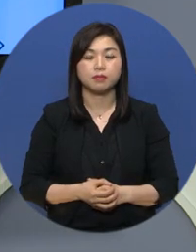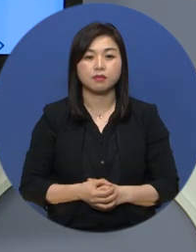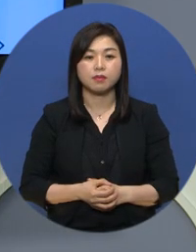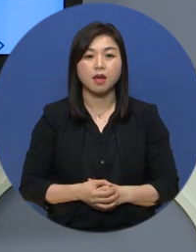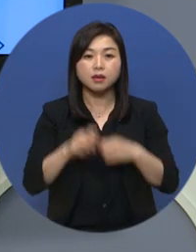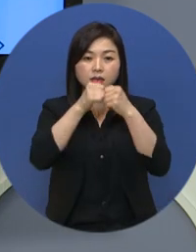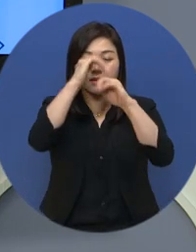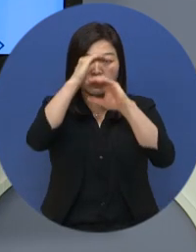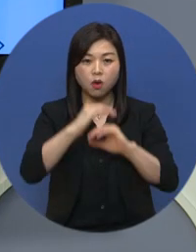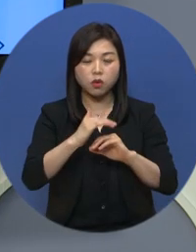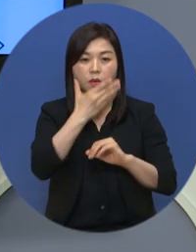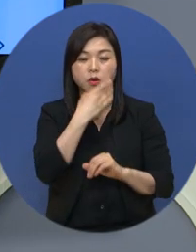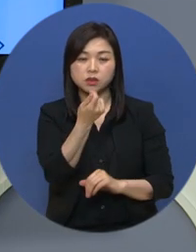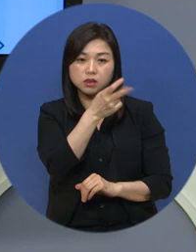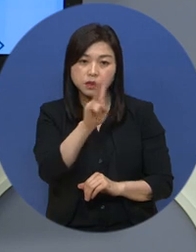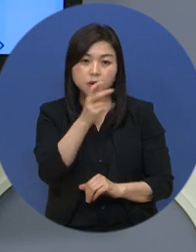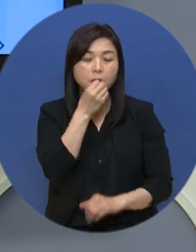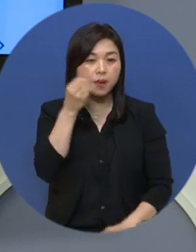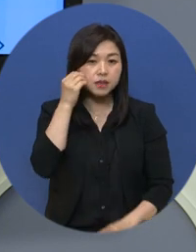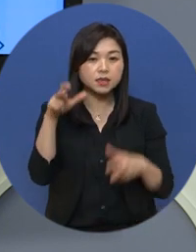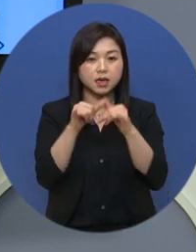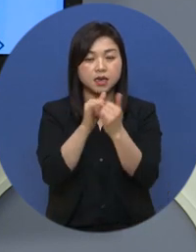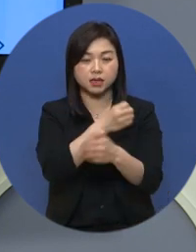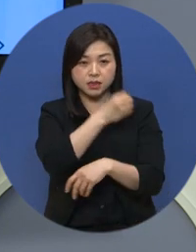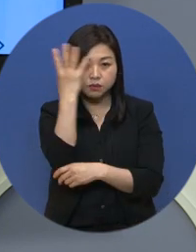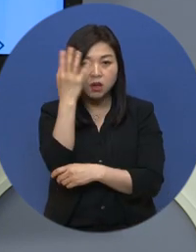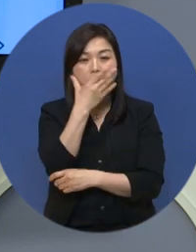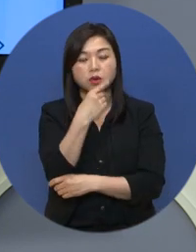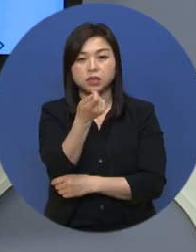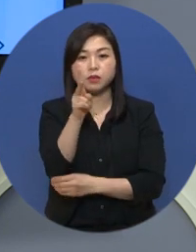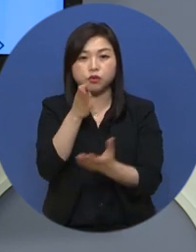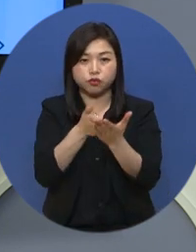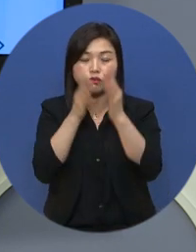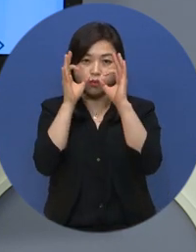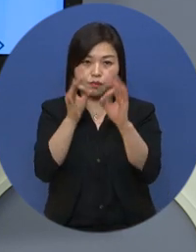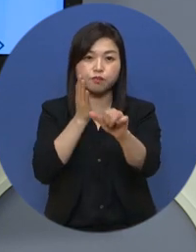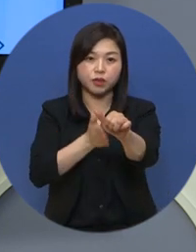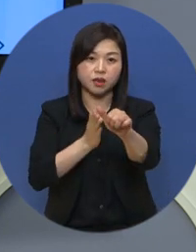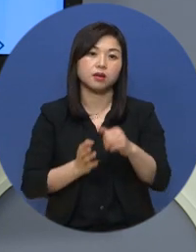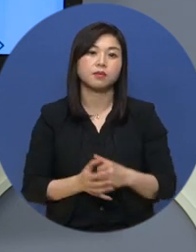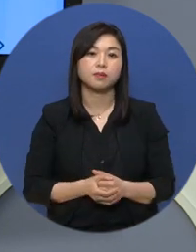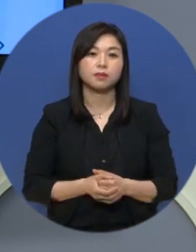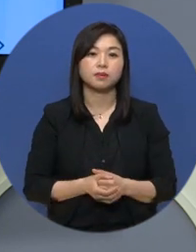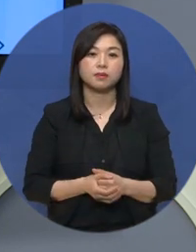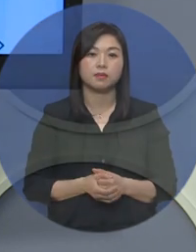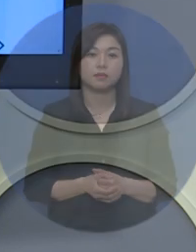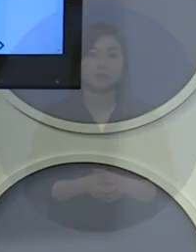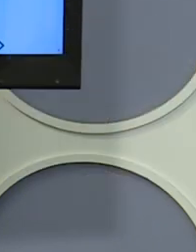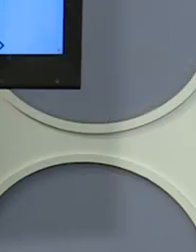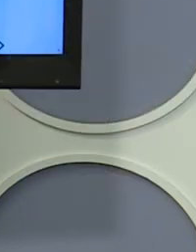이밖에 자세한 사항은 왜 편수 홈페이지와 장애인 신문 복지 tv 뉴스를 통해 확인할 수 있습니다